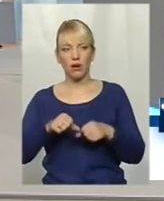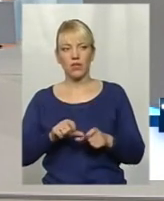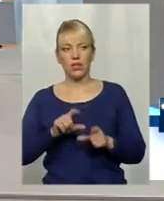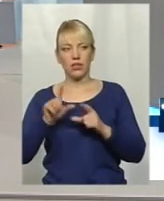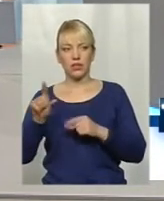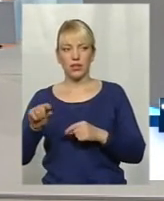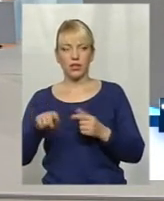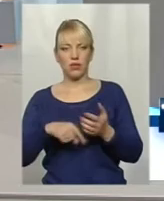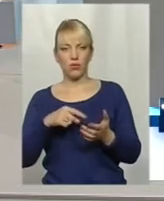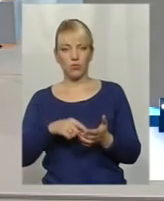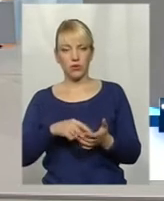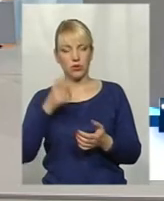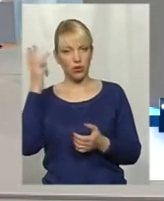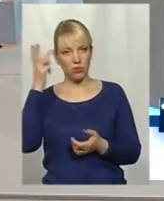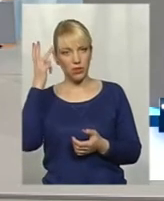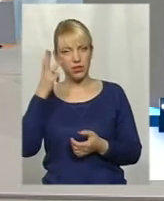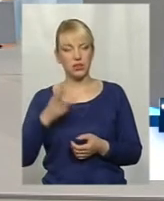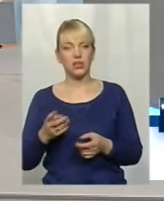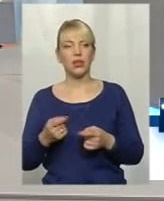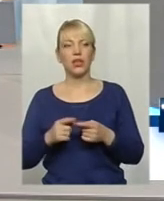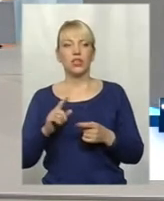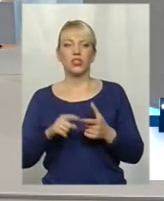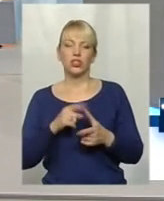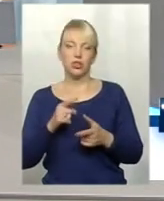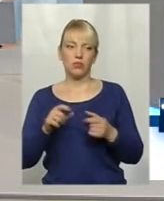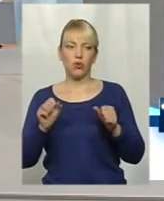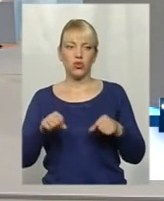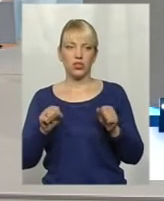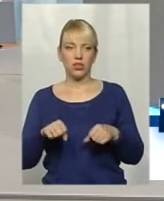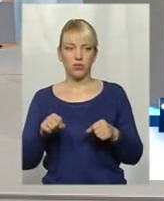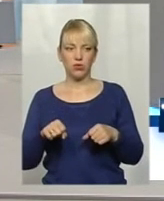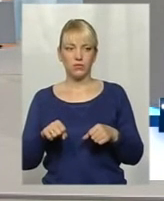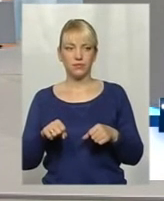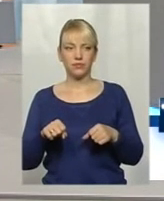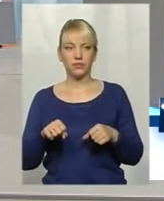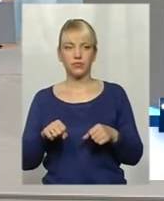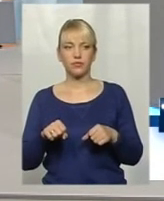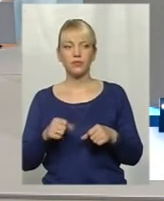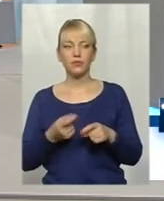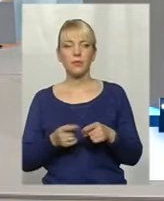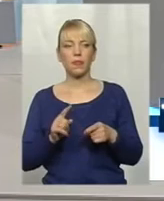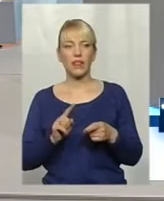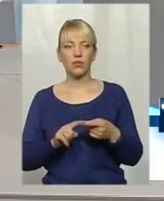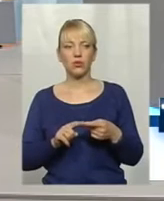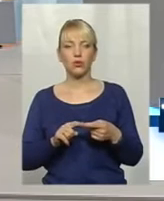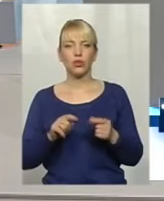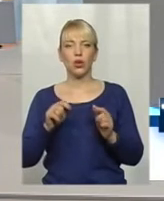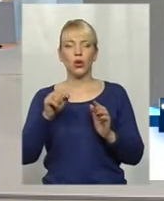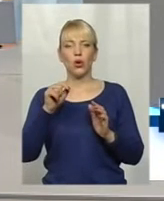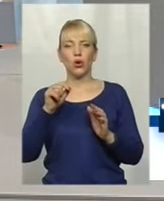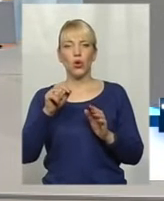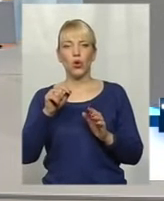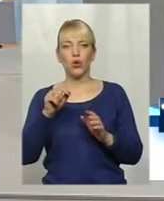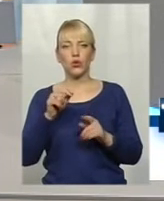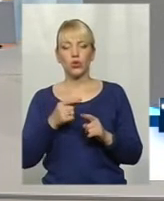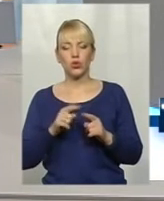Хмельницький, в обласний центр? Чи можливо от той нюанс, що ми живемо